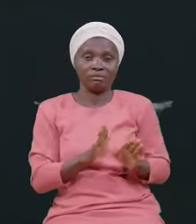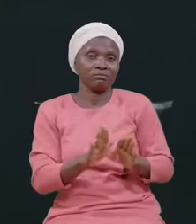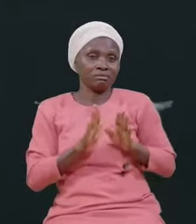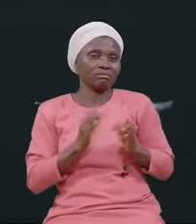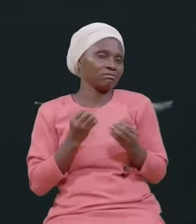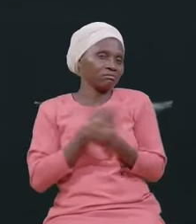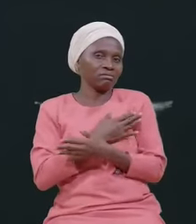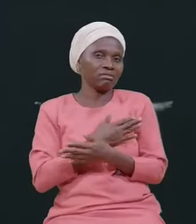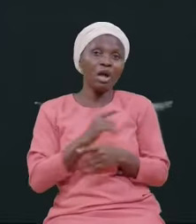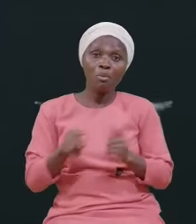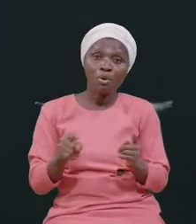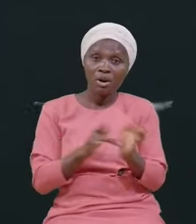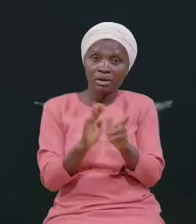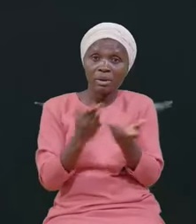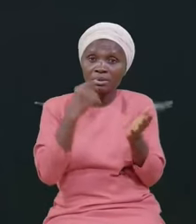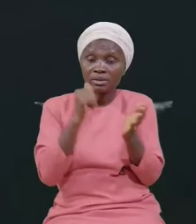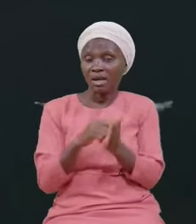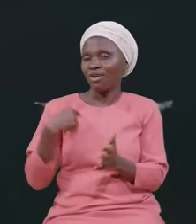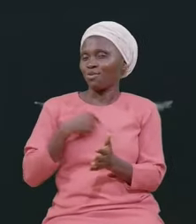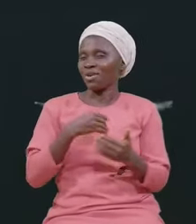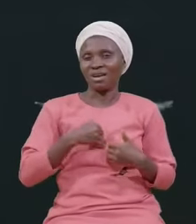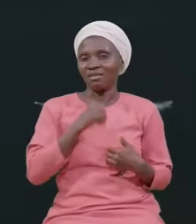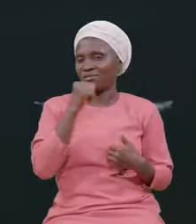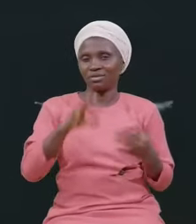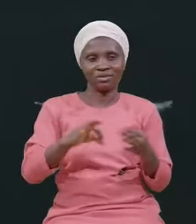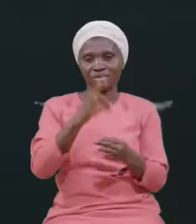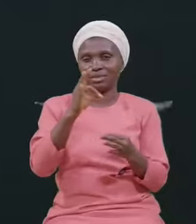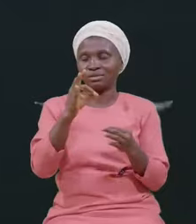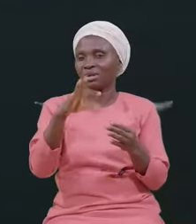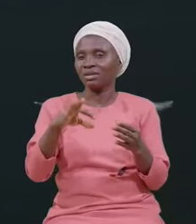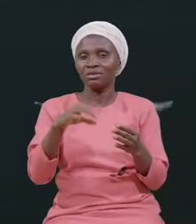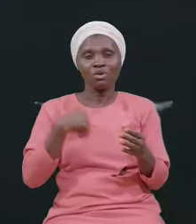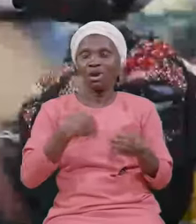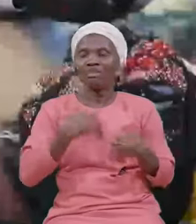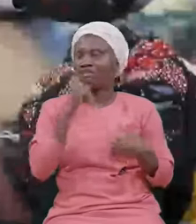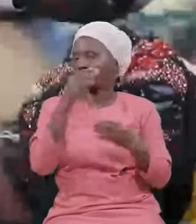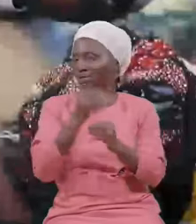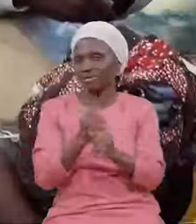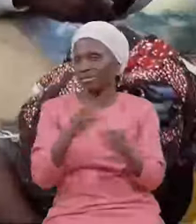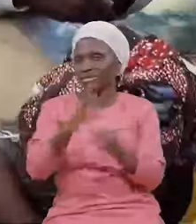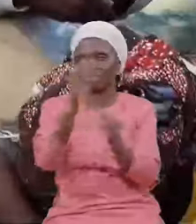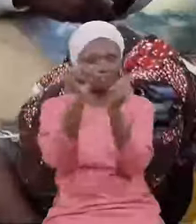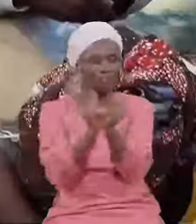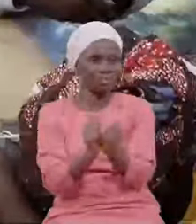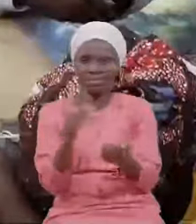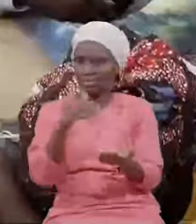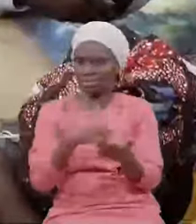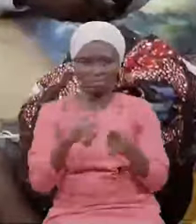aidez, nous n'avons pas reçu l'esprit de servitude. Pour être dans la crainte, donnez-moi un grand